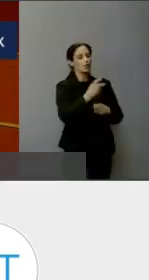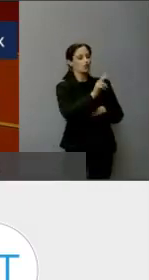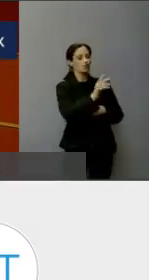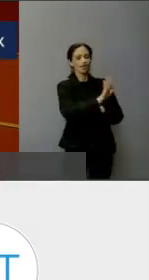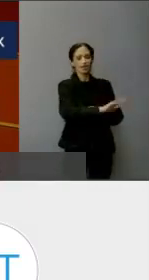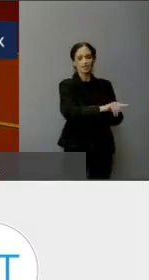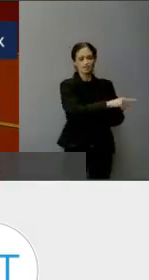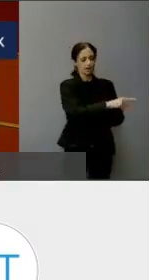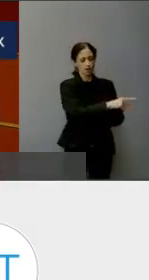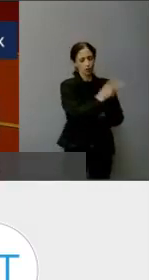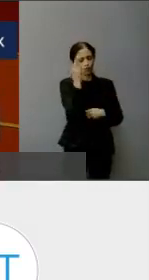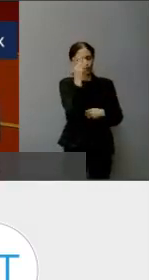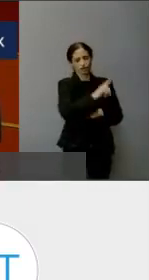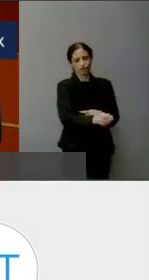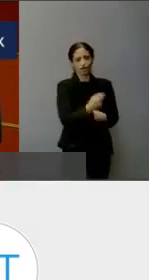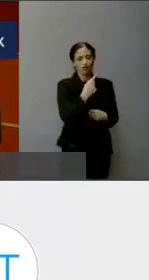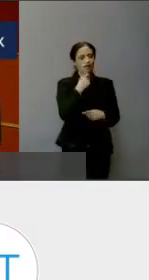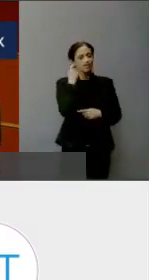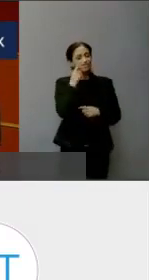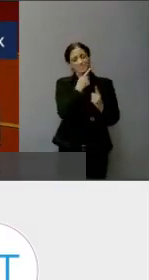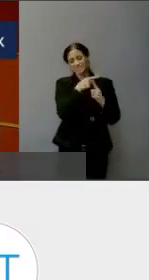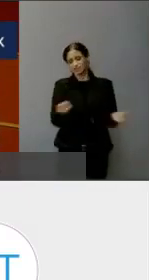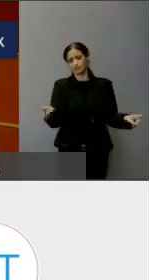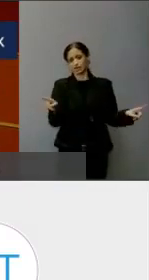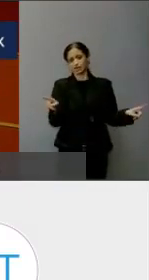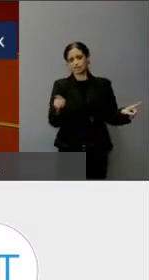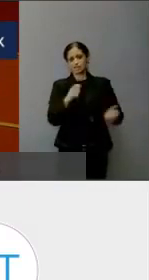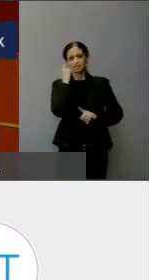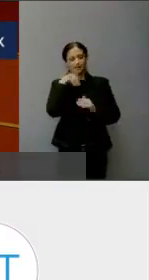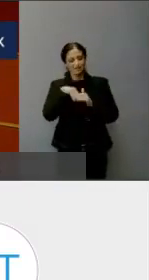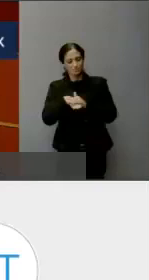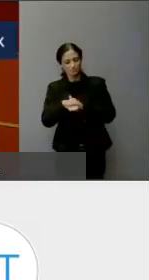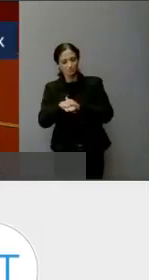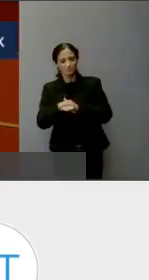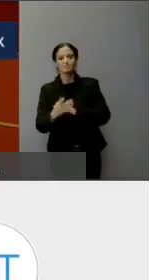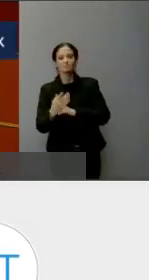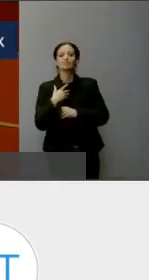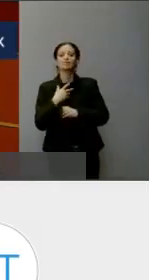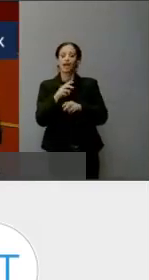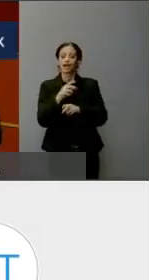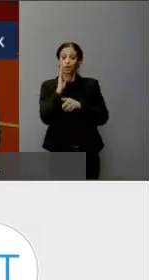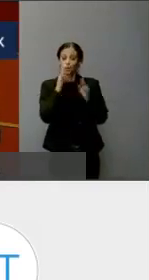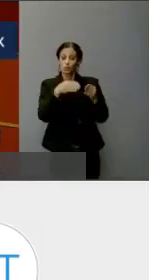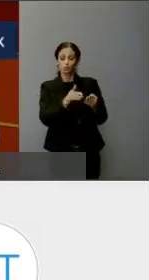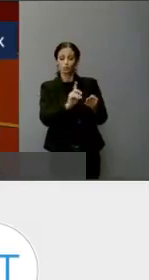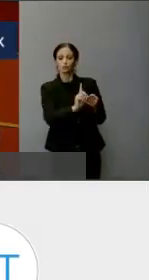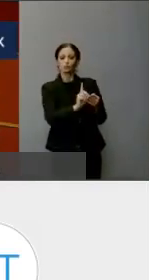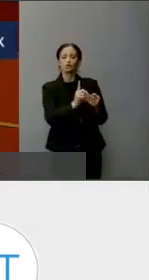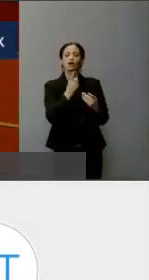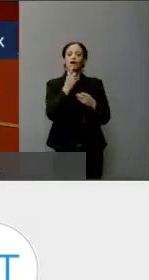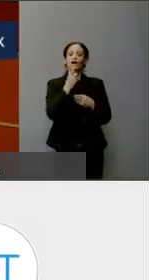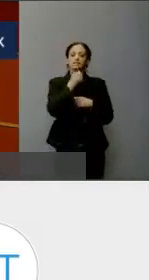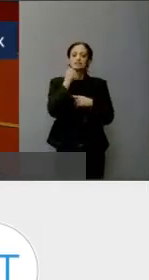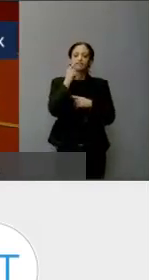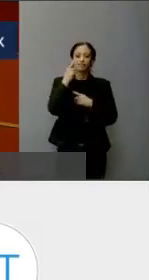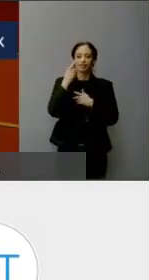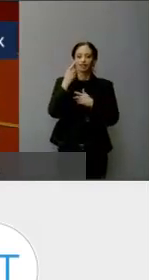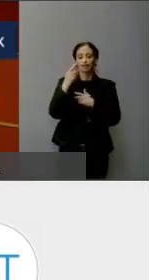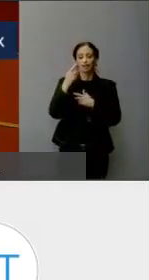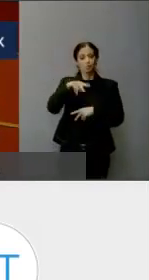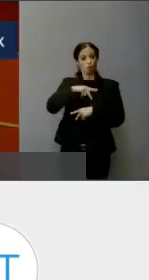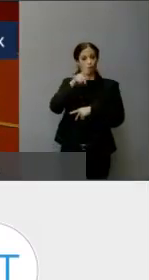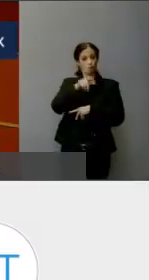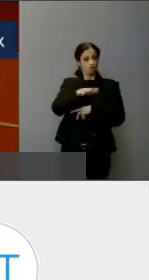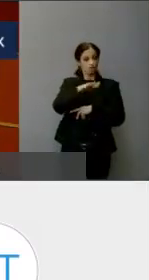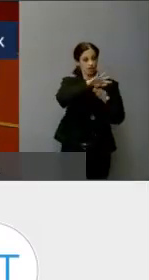diversi risponde a interessi sommersi che riguardano più che l'agricoltura la richiesta del proprietario che è proprietaria dell'intera